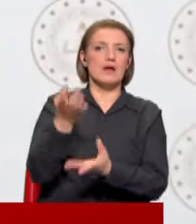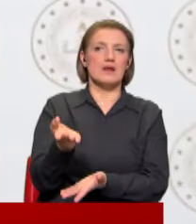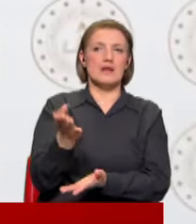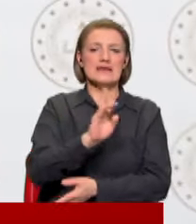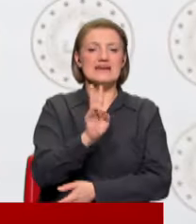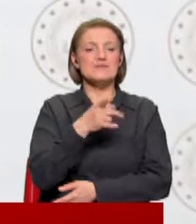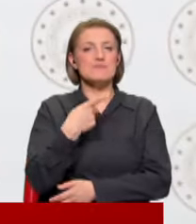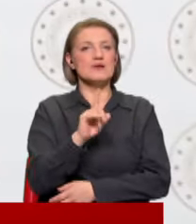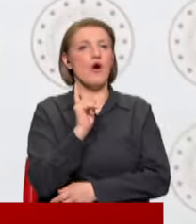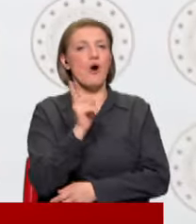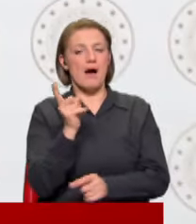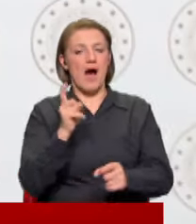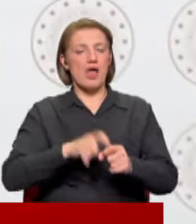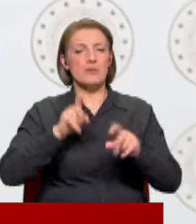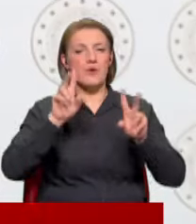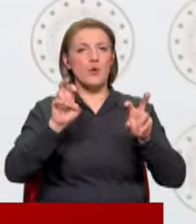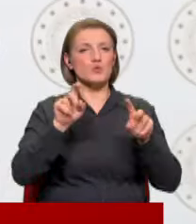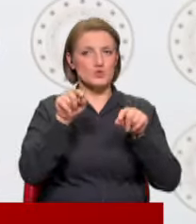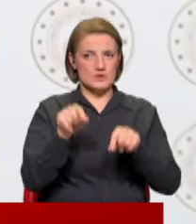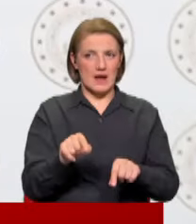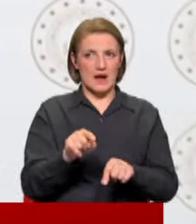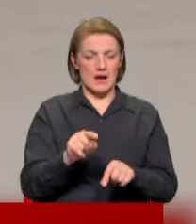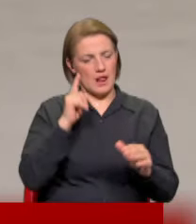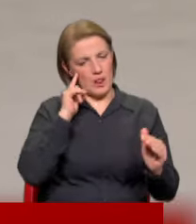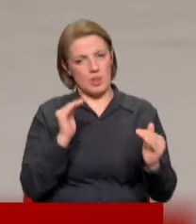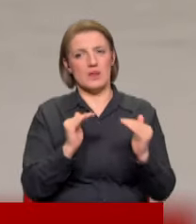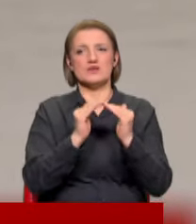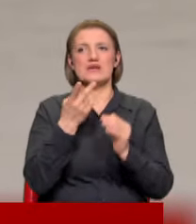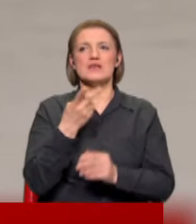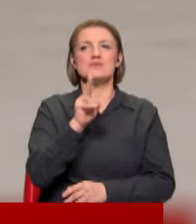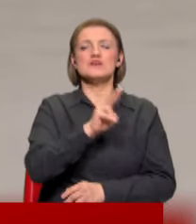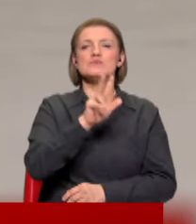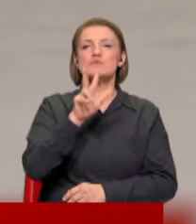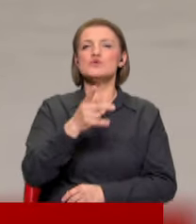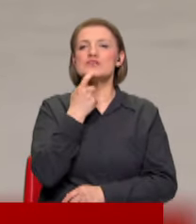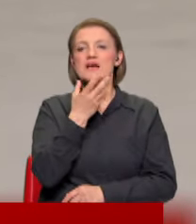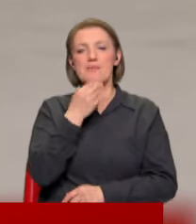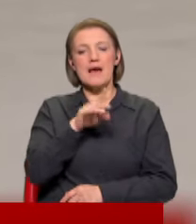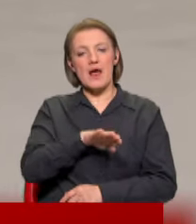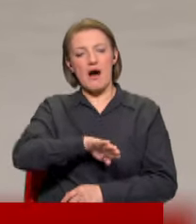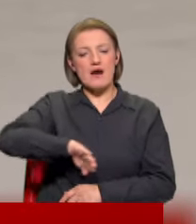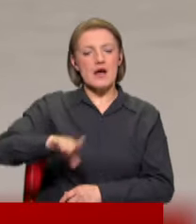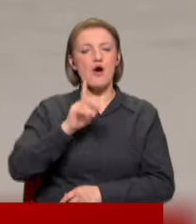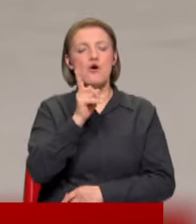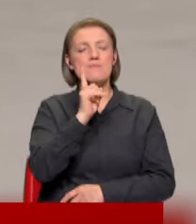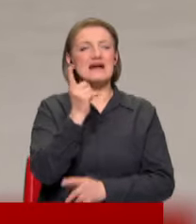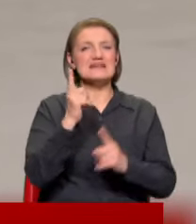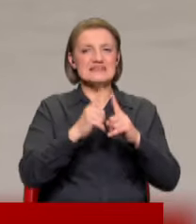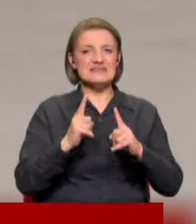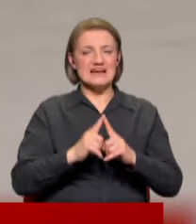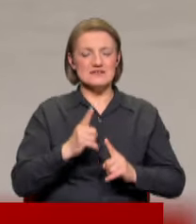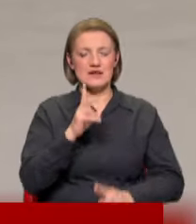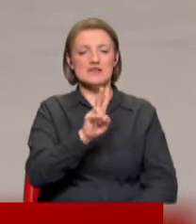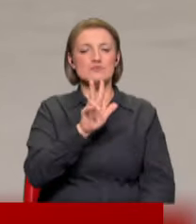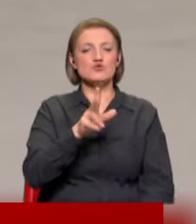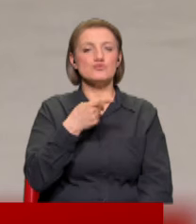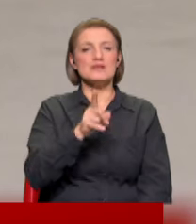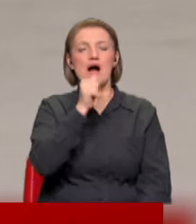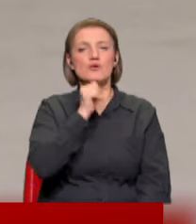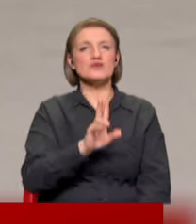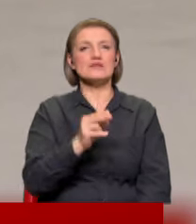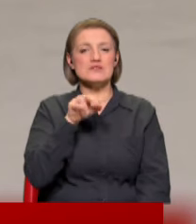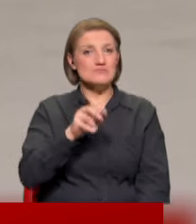bin öğretmen ataması konusunda uzlaştık. 2023 yılında emekliye ayrılan öğretmen sayısı 23.670 iken